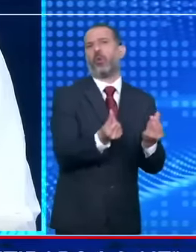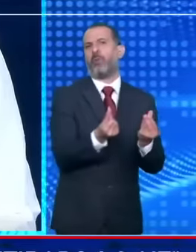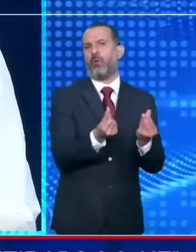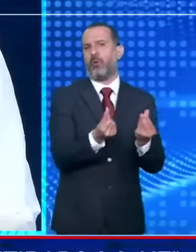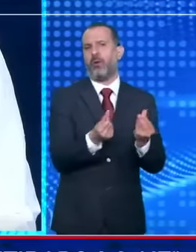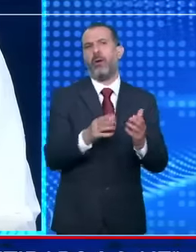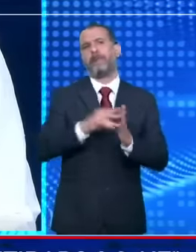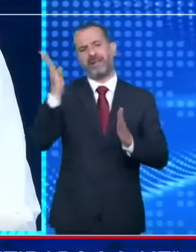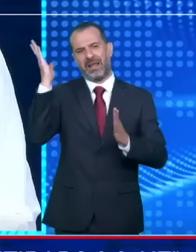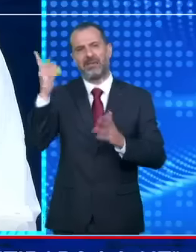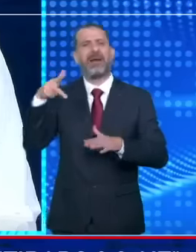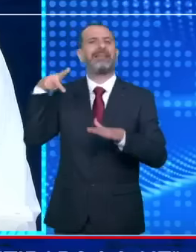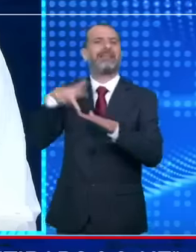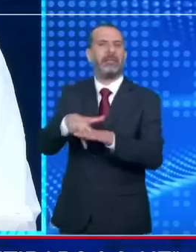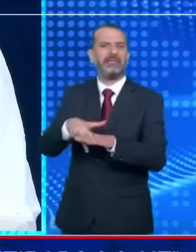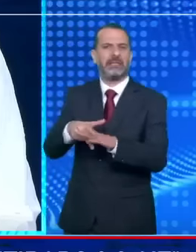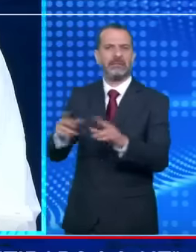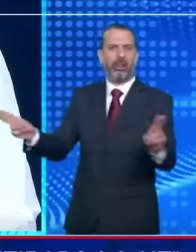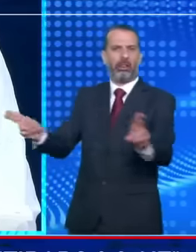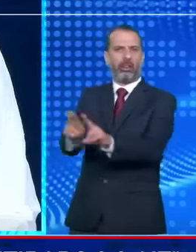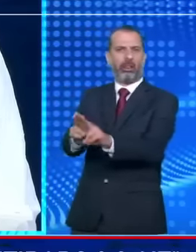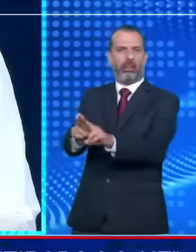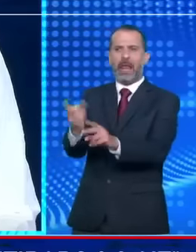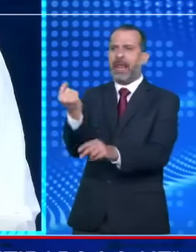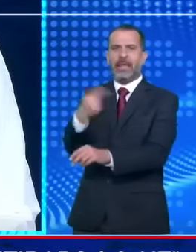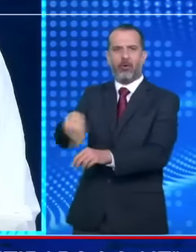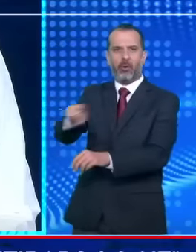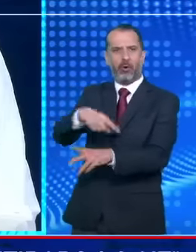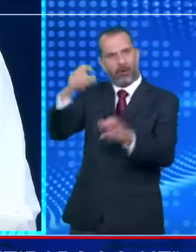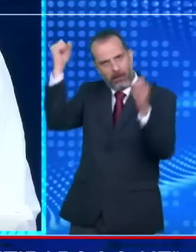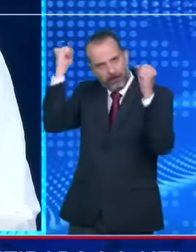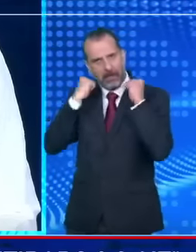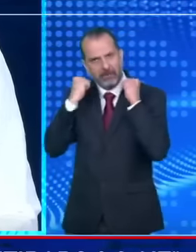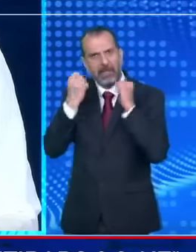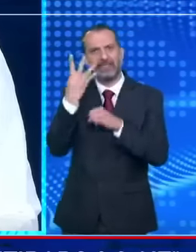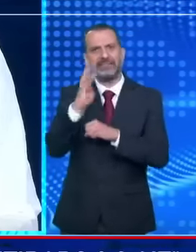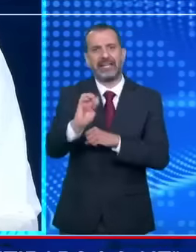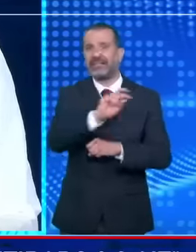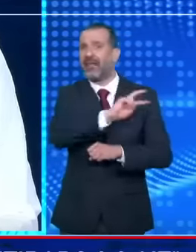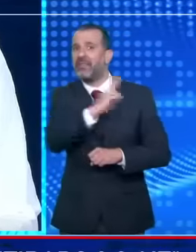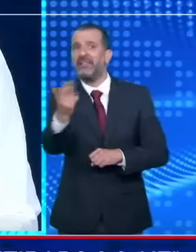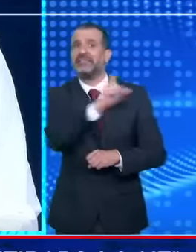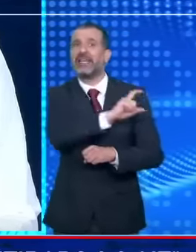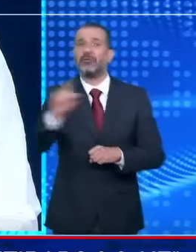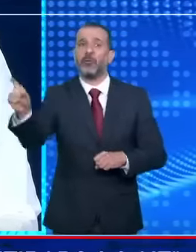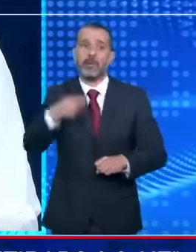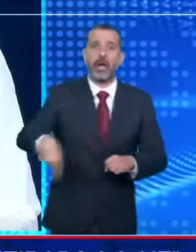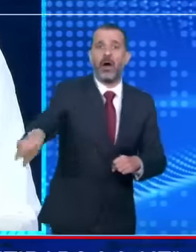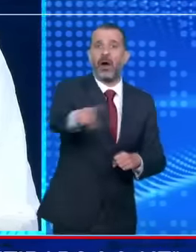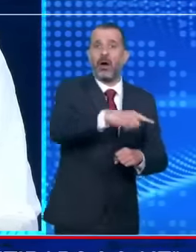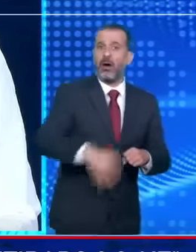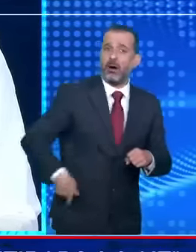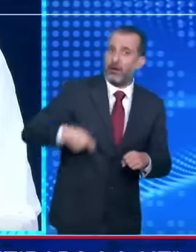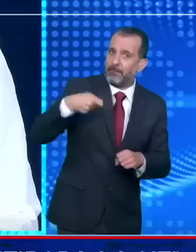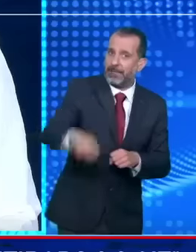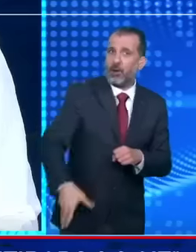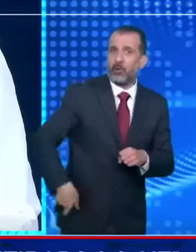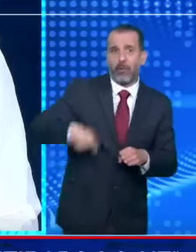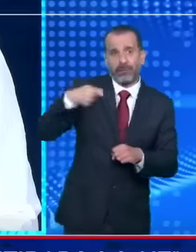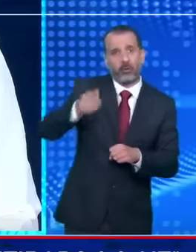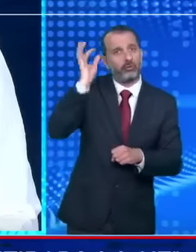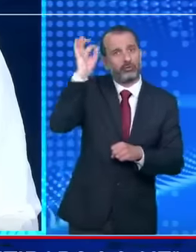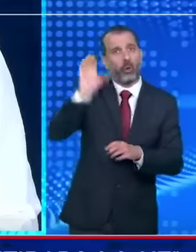για τα λιγοπόλια στις τράπεζες. Ο Έλληνας φορολογούμενος έχει ζημιωθεί 40 δισεκατομμύρια ευρώ ανακεφαλαιώνοντας